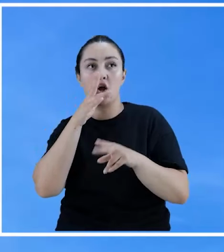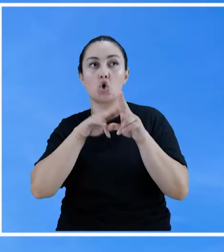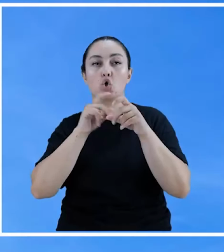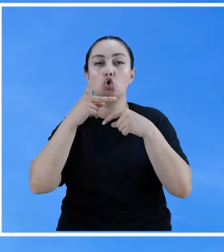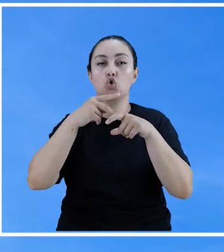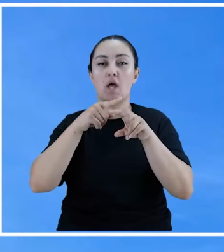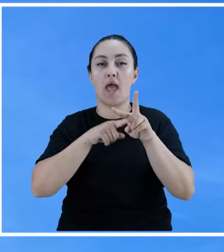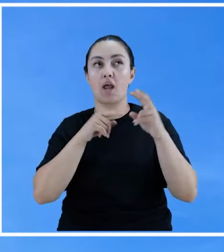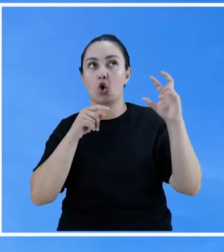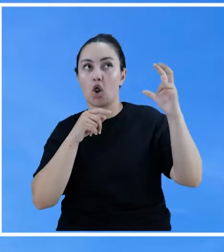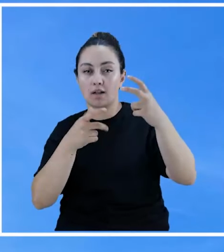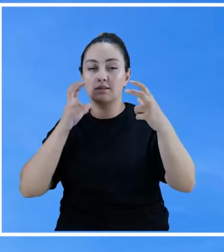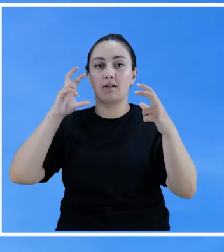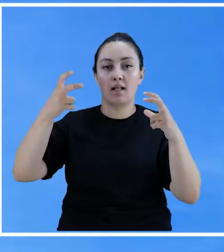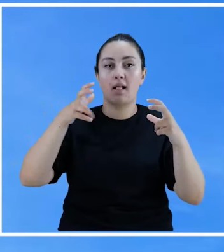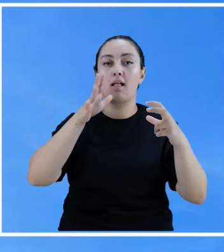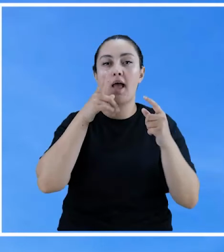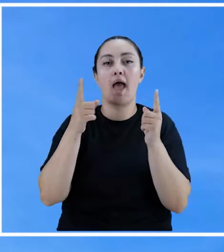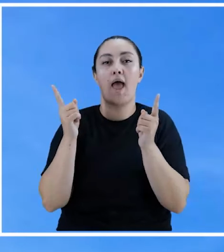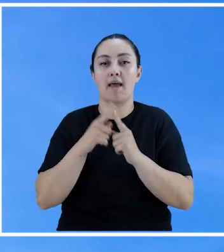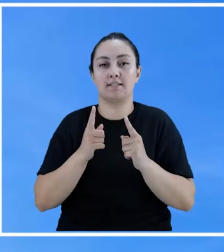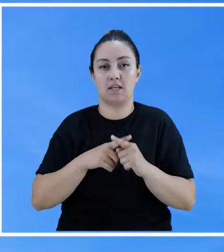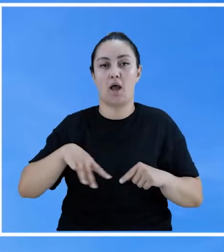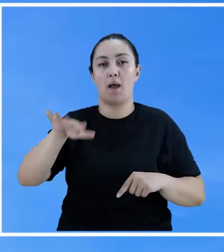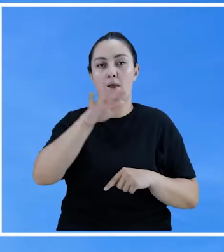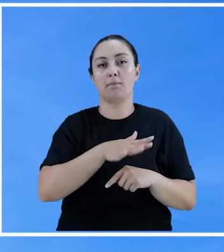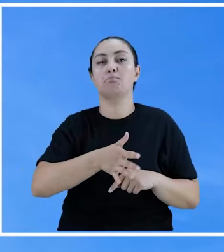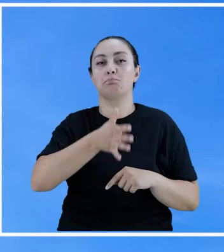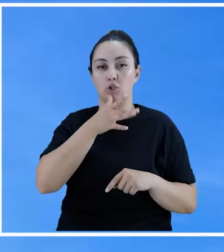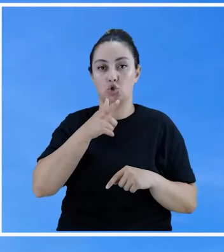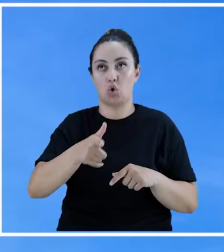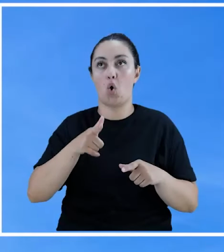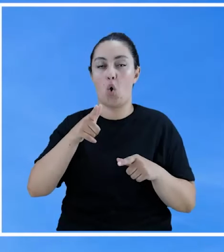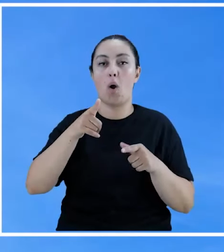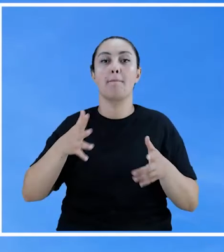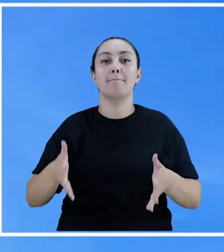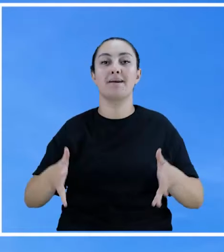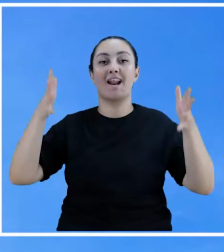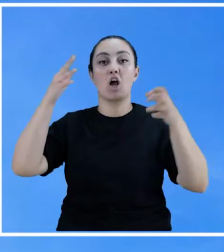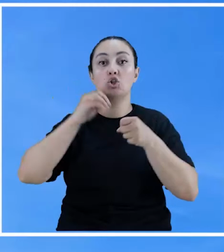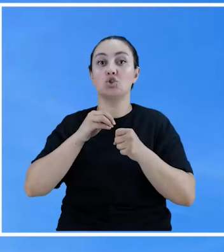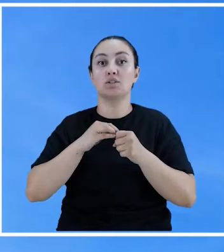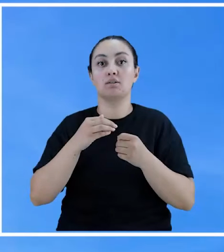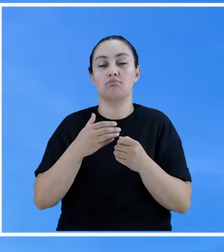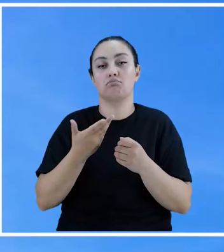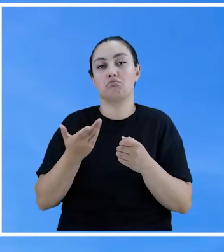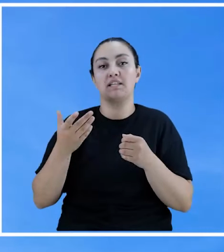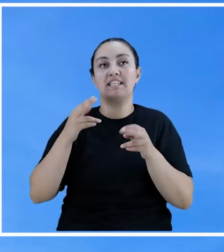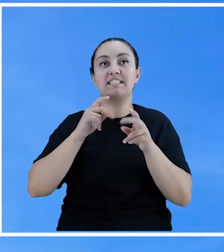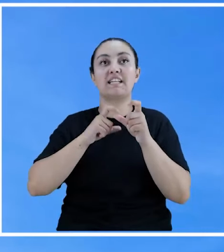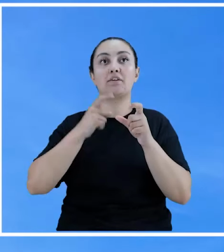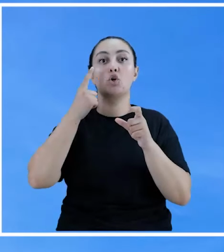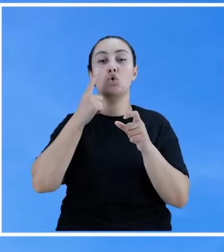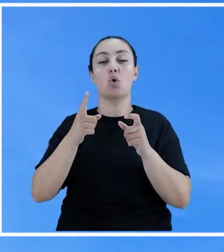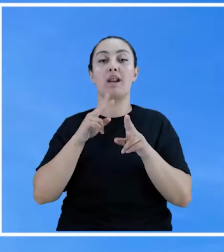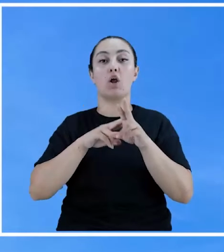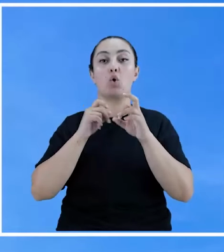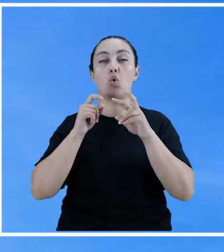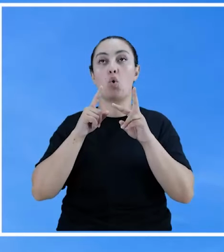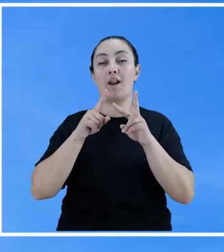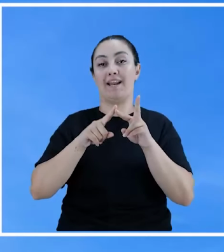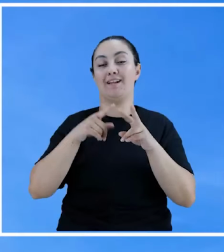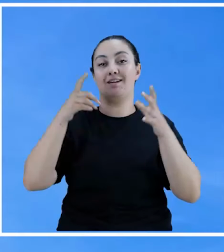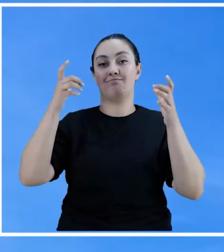işte kuzeye bakıyor gibi bir yaklaşımla yaklaşıyorlarsa binalara, artık mesela işte statik projesini ya